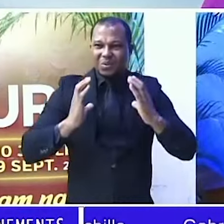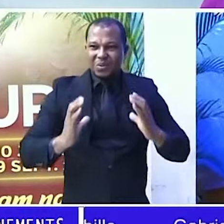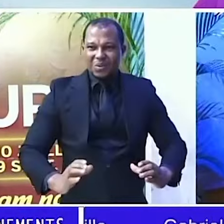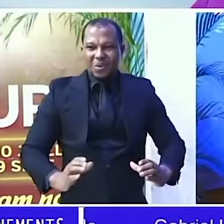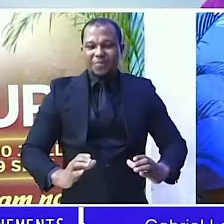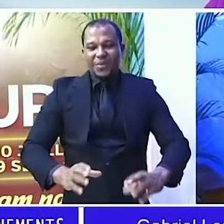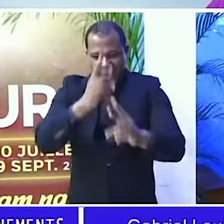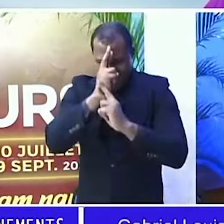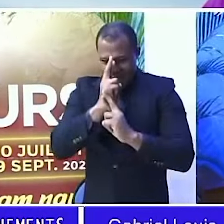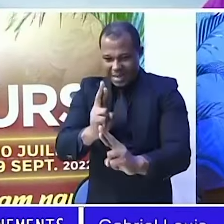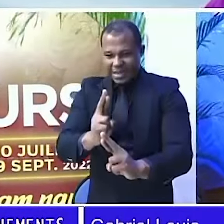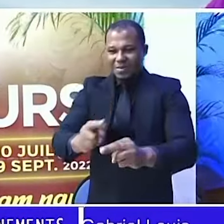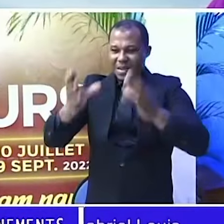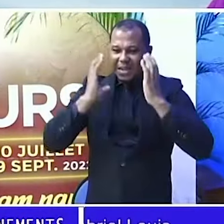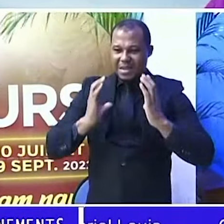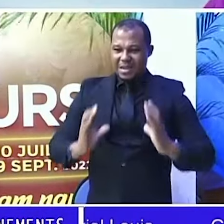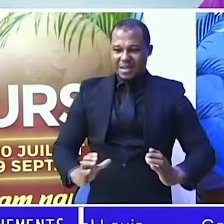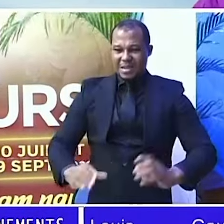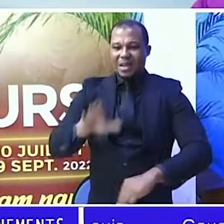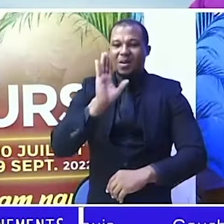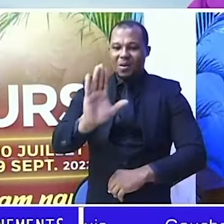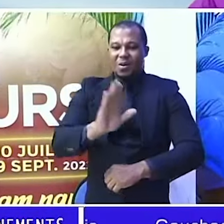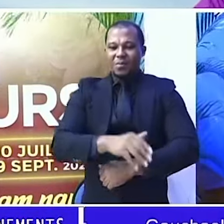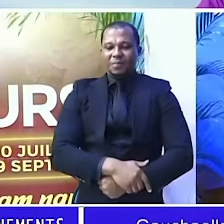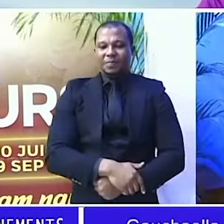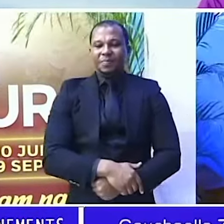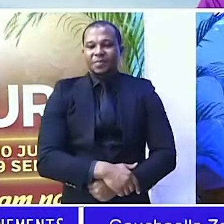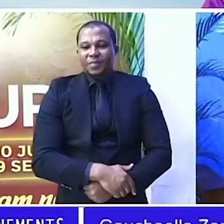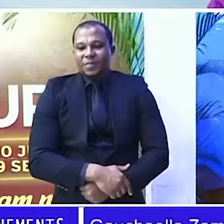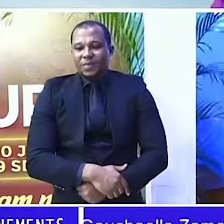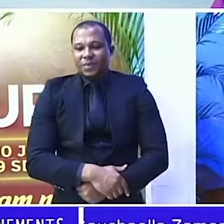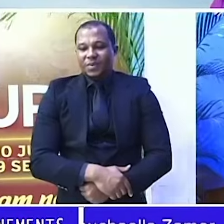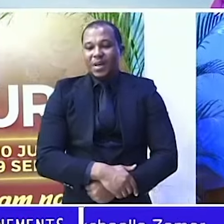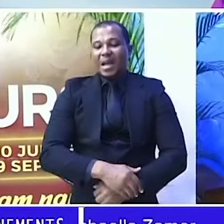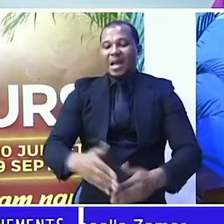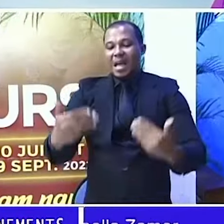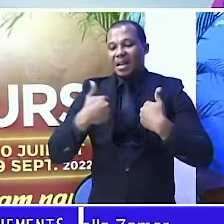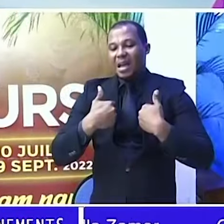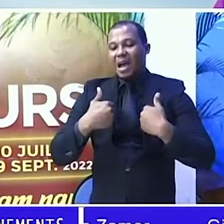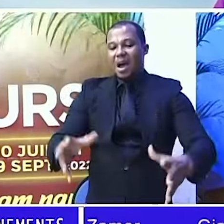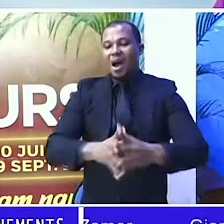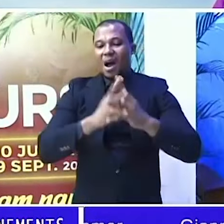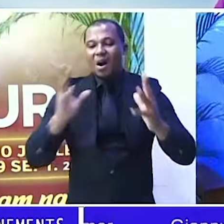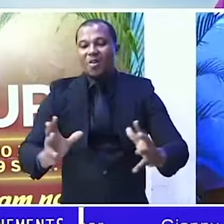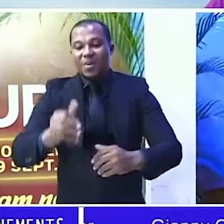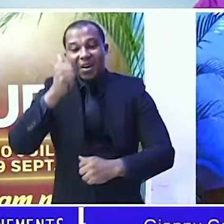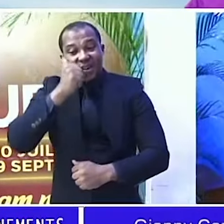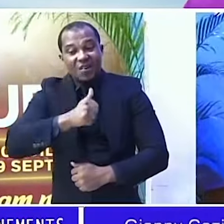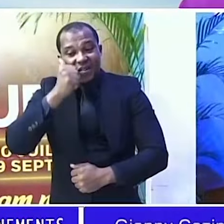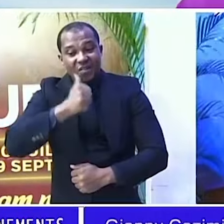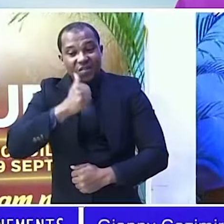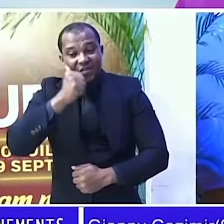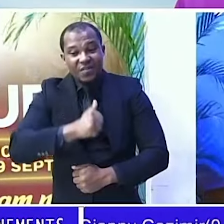respecter quoi ouais même quand vous ces derniers temps mon grand bande mesdames bon pas pour mesdames encore non parce que la réunion